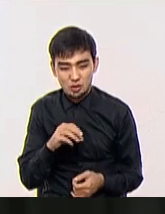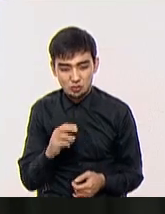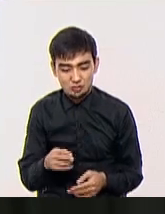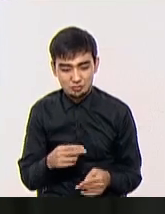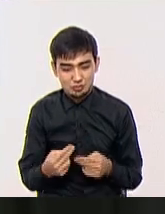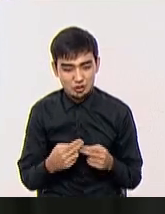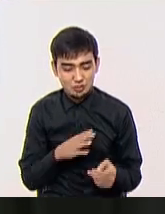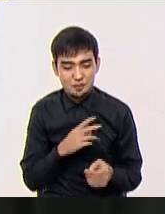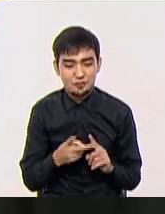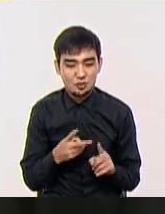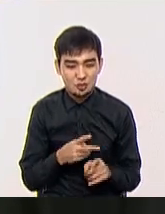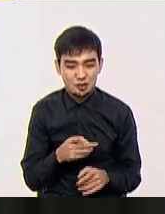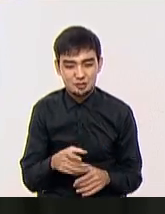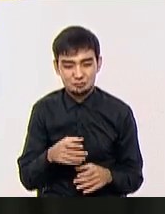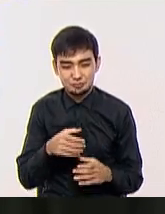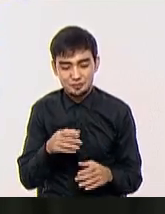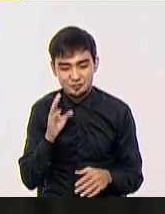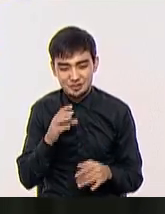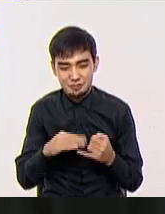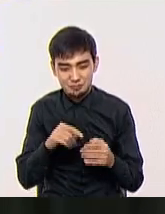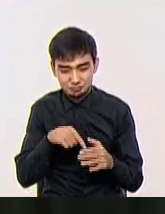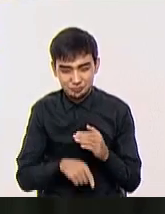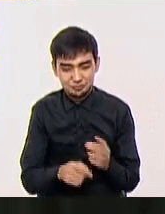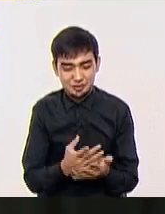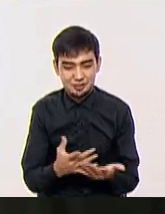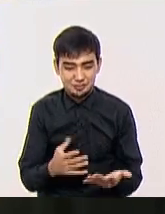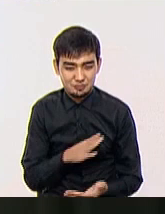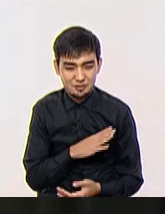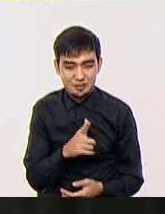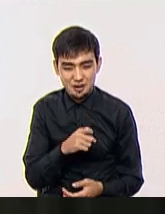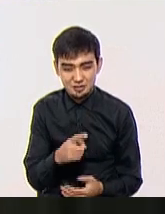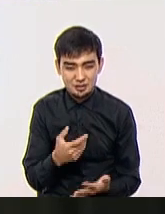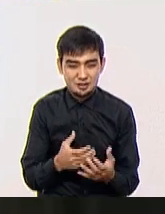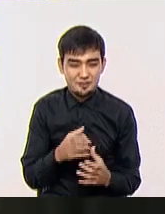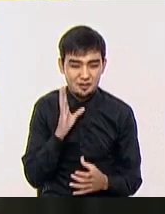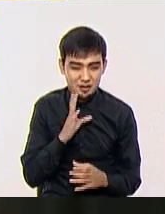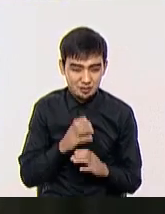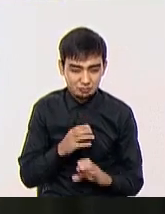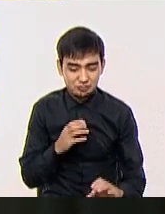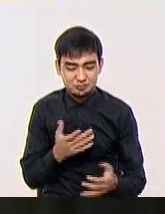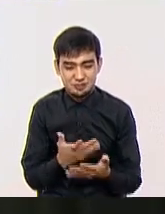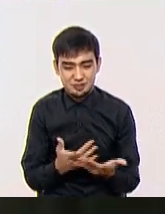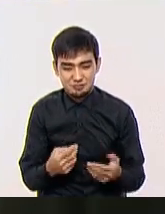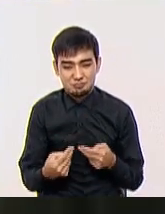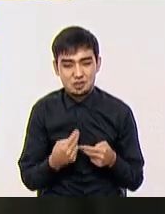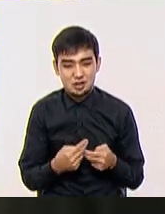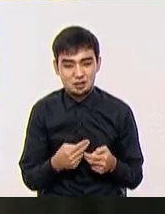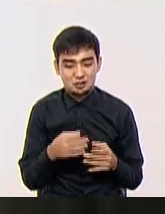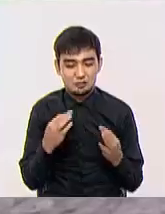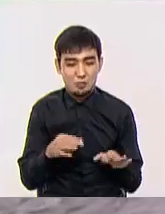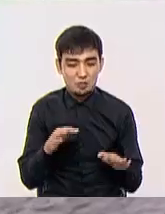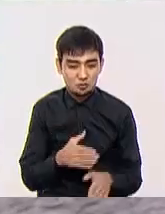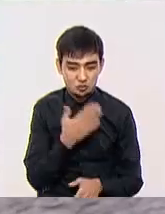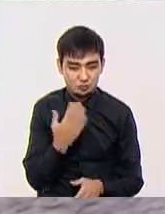и второй момент – подземным инженерным коммуникациям. В смысле, нет свободного места, что ли? Да, бывают такие моменты, где нет свободного